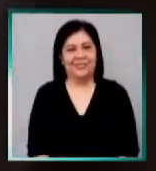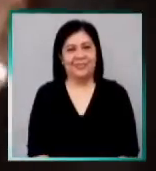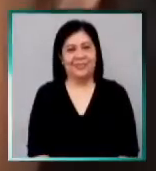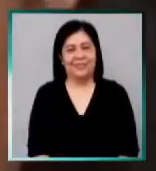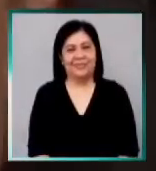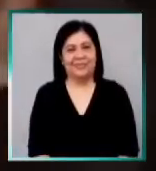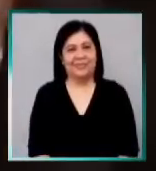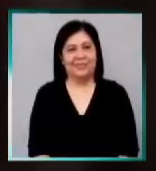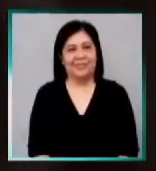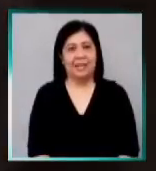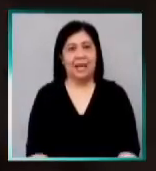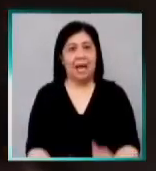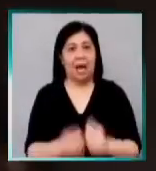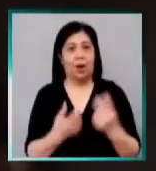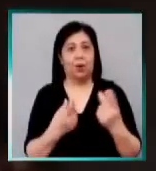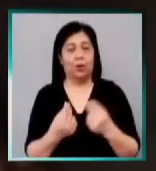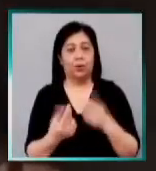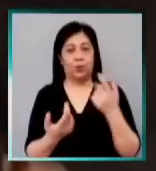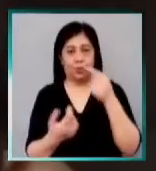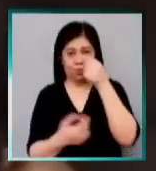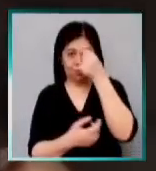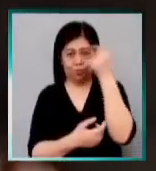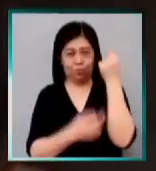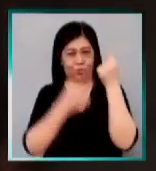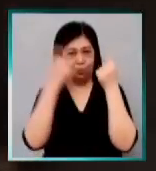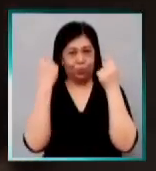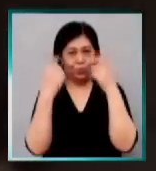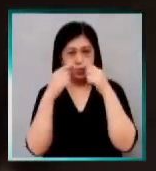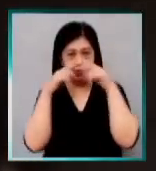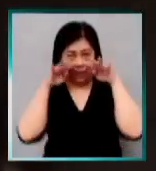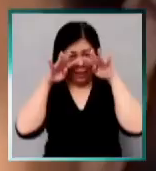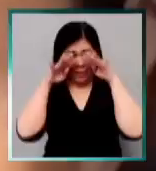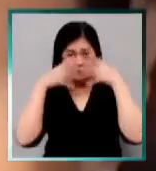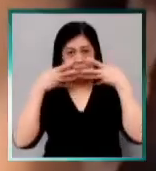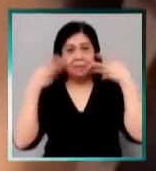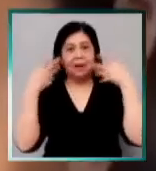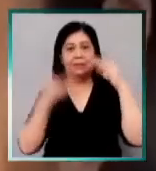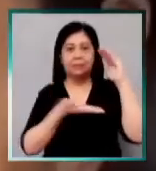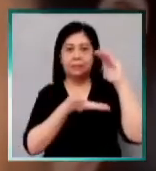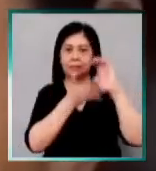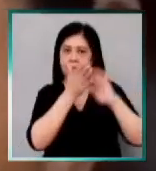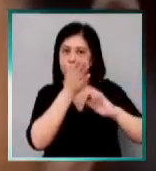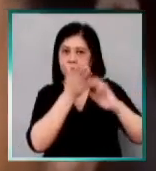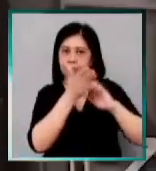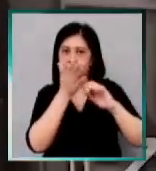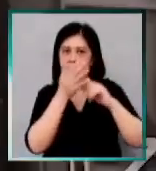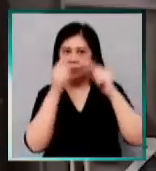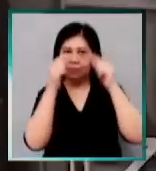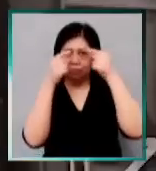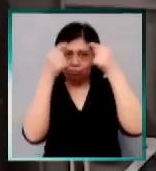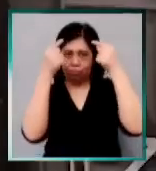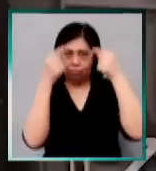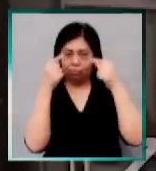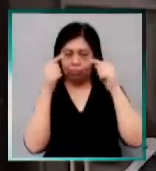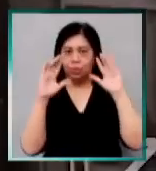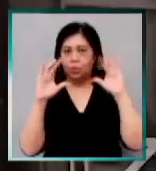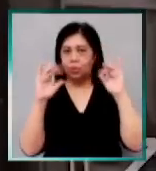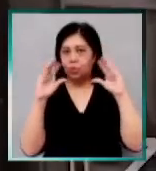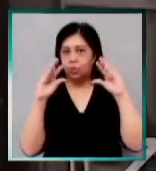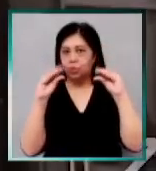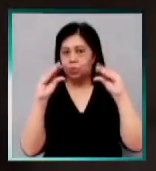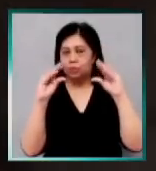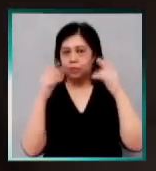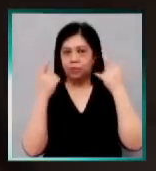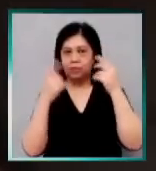How to do your brows and make your eyes smile? Binabawasan ko ng konti yung arch. Softer na kilay makes